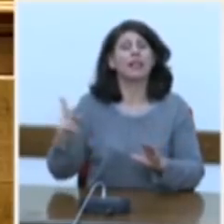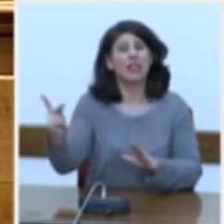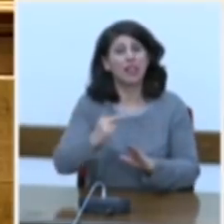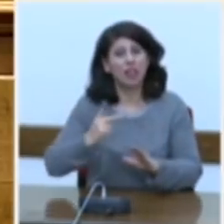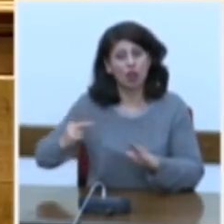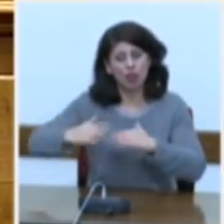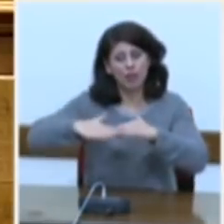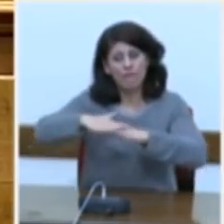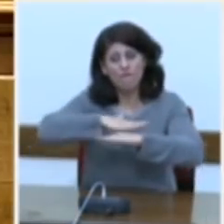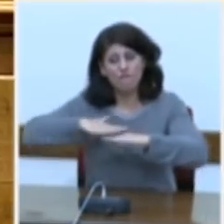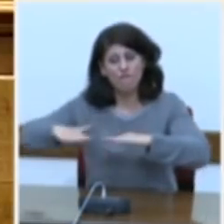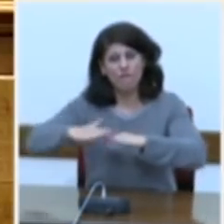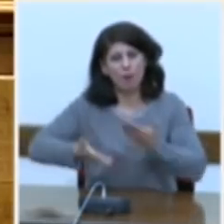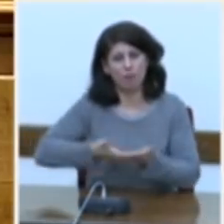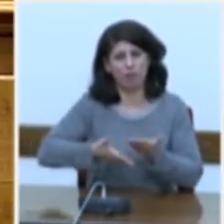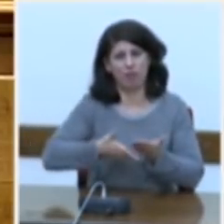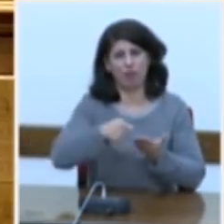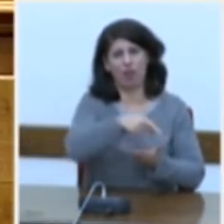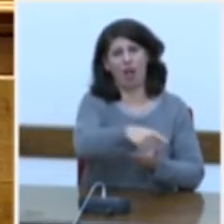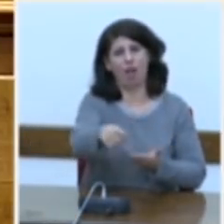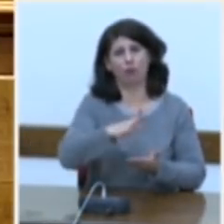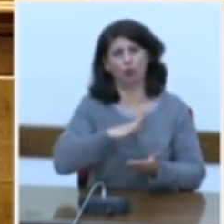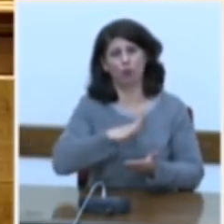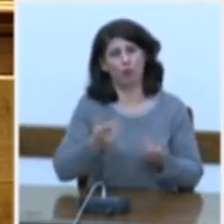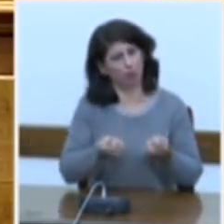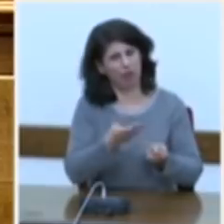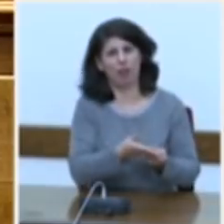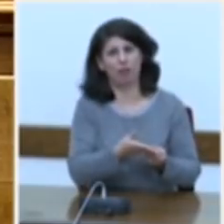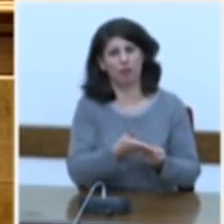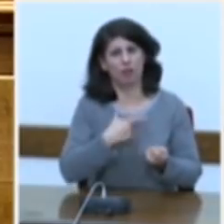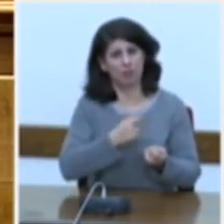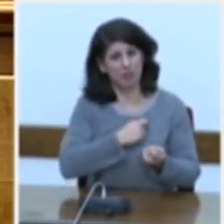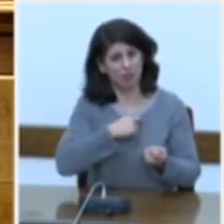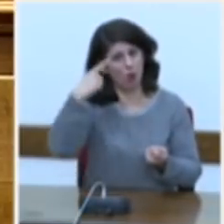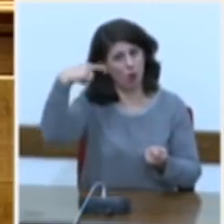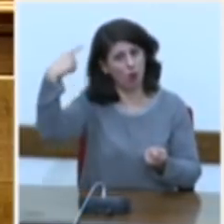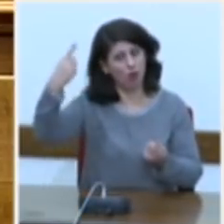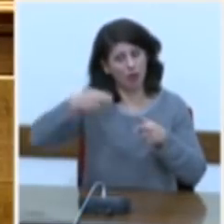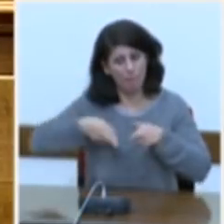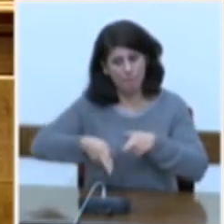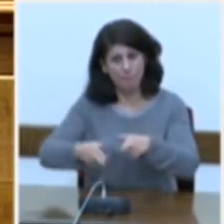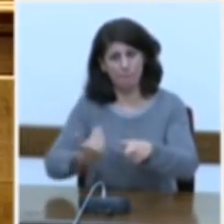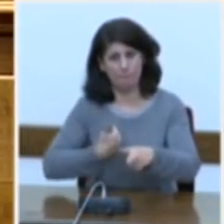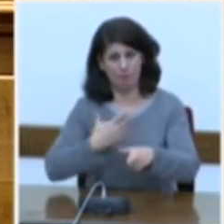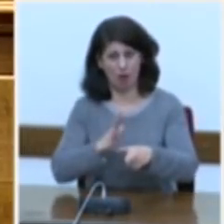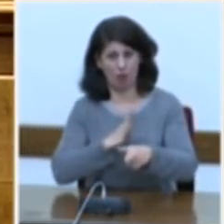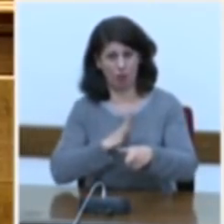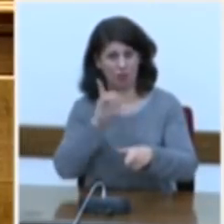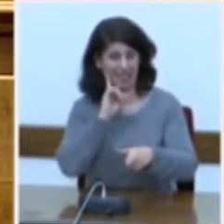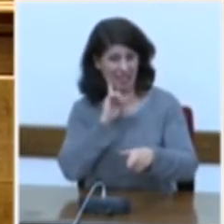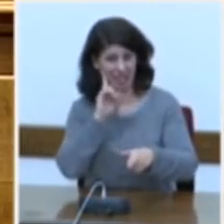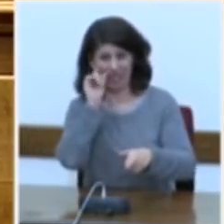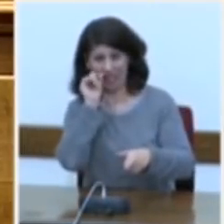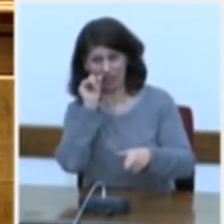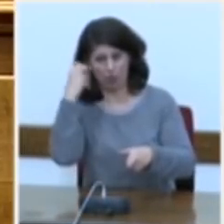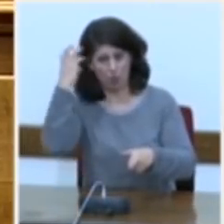τους δράστες. Γιατί γνωρίζουν ότι τα όνειρα, η πορεία ενός νέου ανθρώπου, γυναίκας ή άντρας, στη